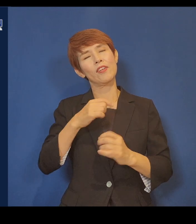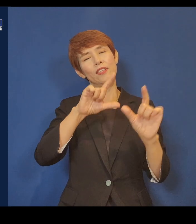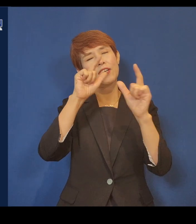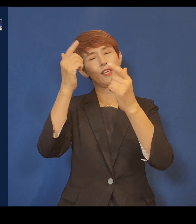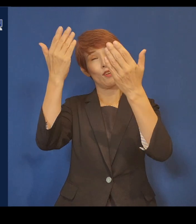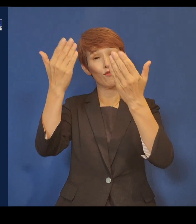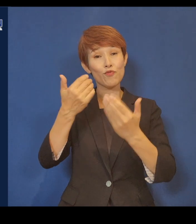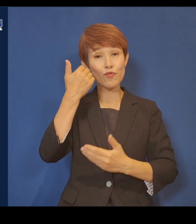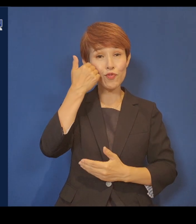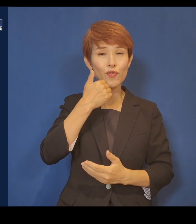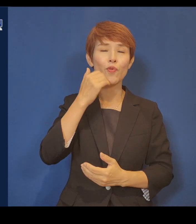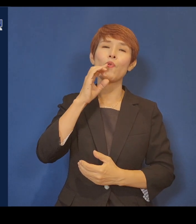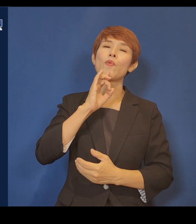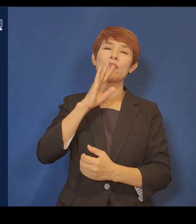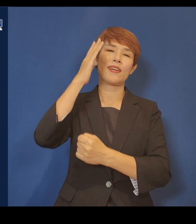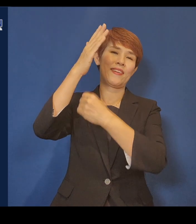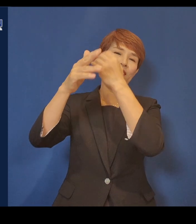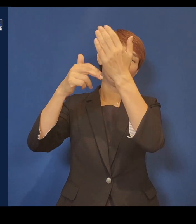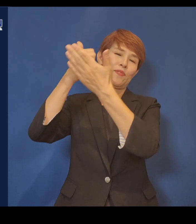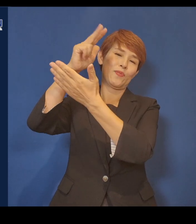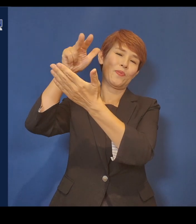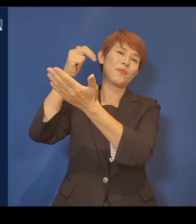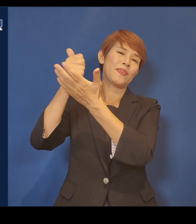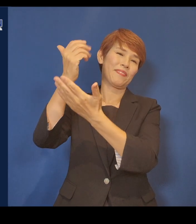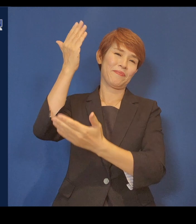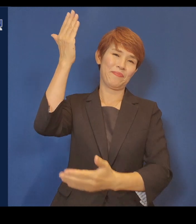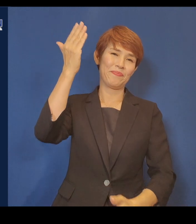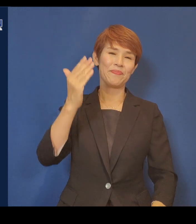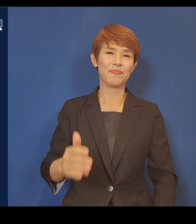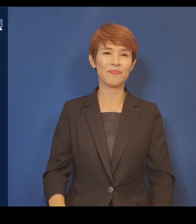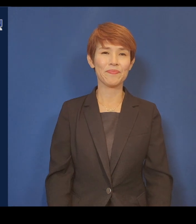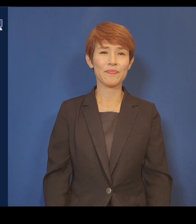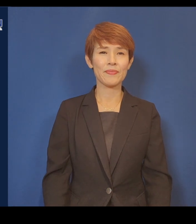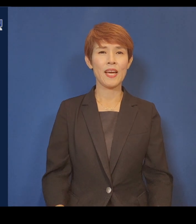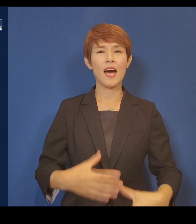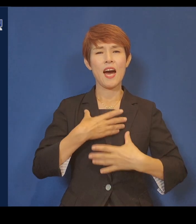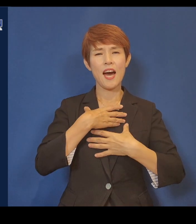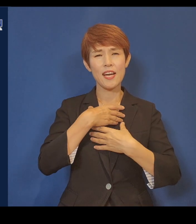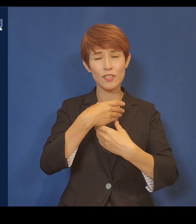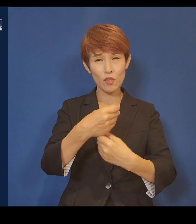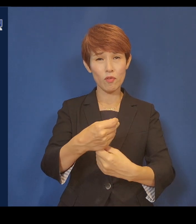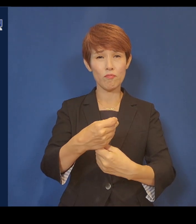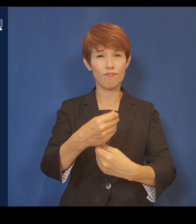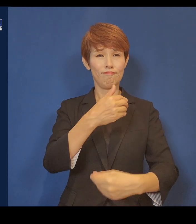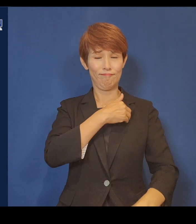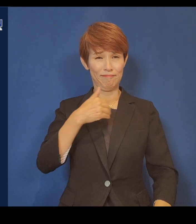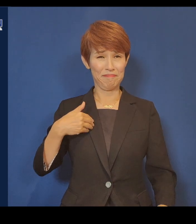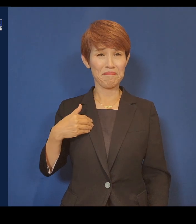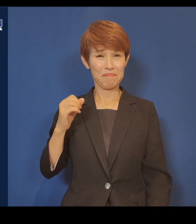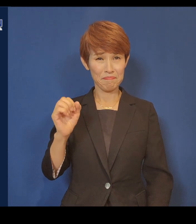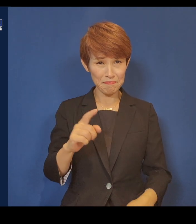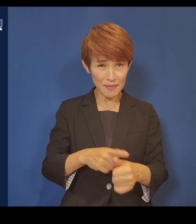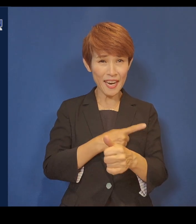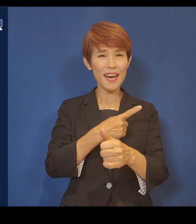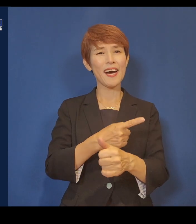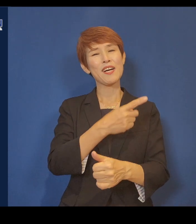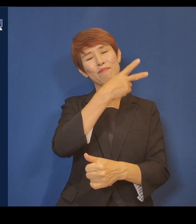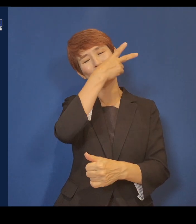살게 하시는 이는 오직 여호와이십니다. 안전이 확보가 됐으니 늘어질 밖에요.